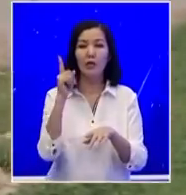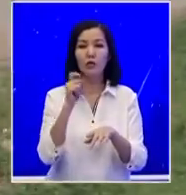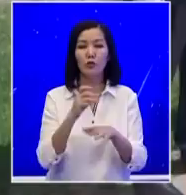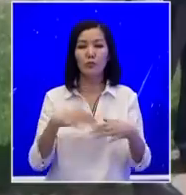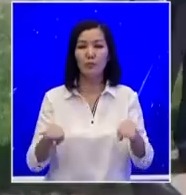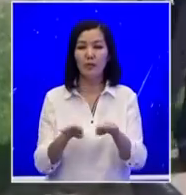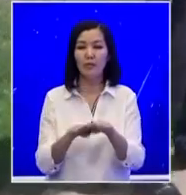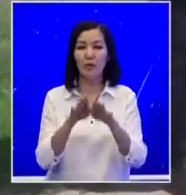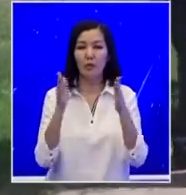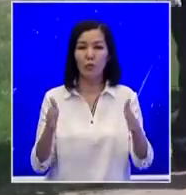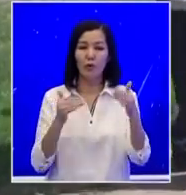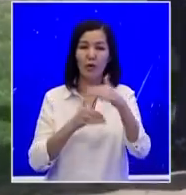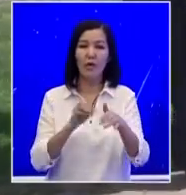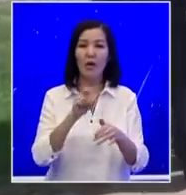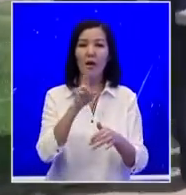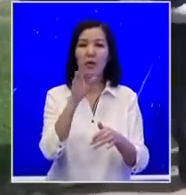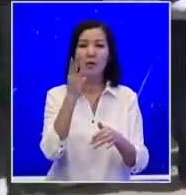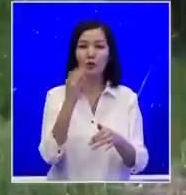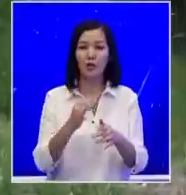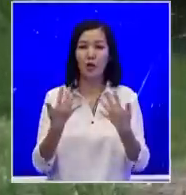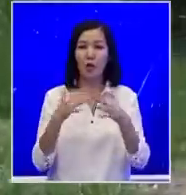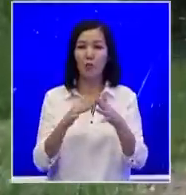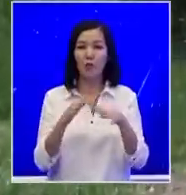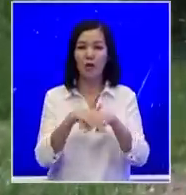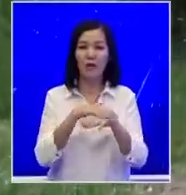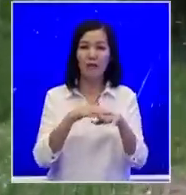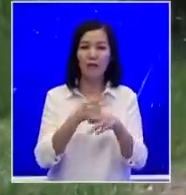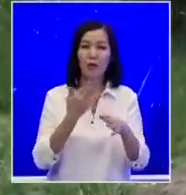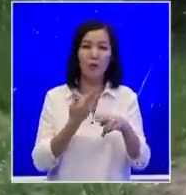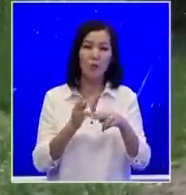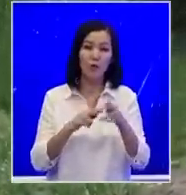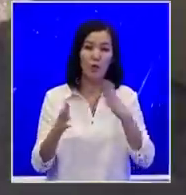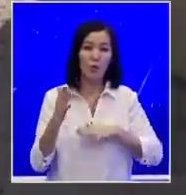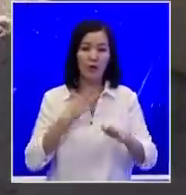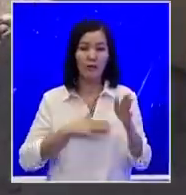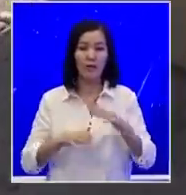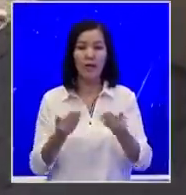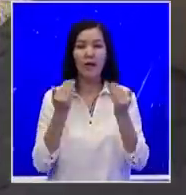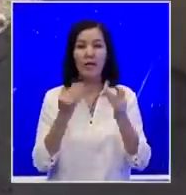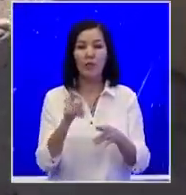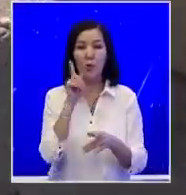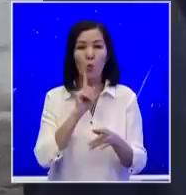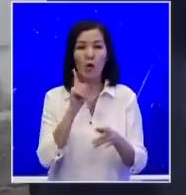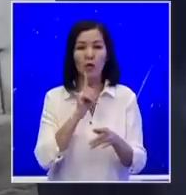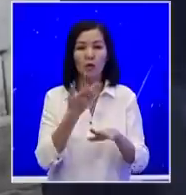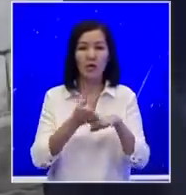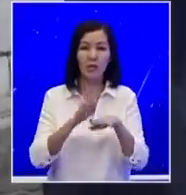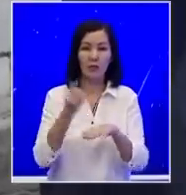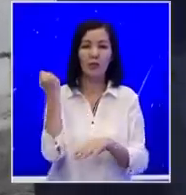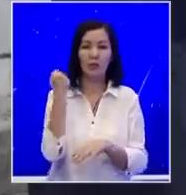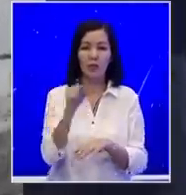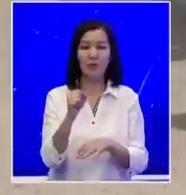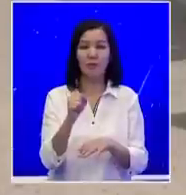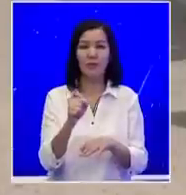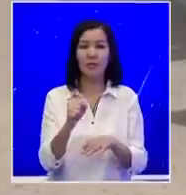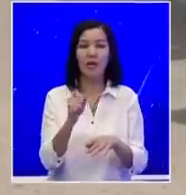азық-түлік қорапшасы ақшилік ағайынға қуаныш сыйлады. Көппен бірге уақытша сынақтан сүрінбей өтеміз деген сенімдерін жеткізді.